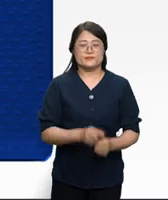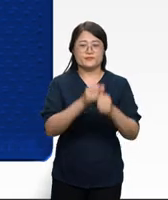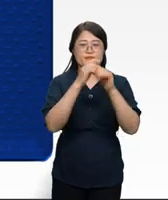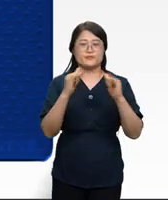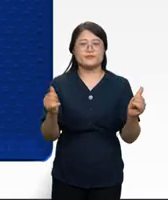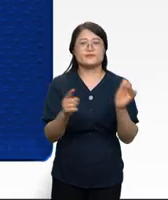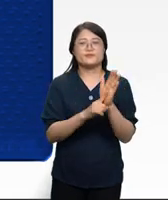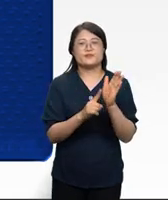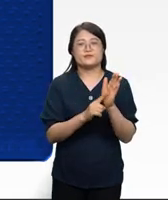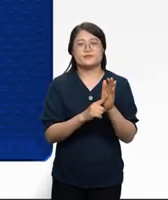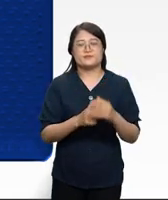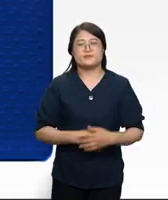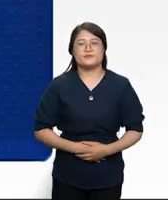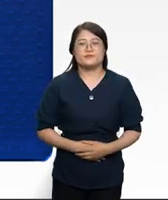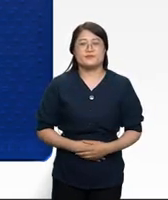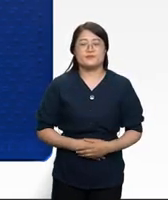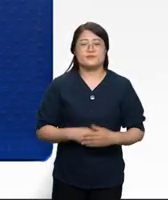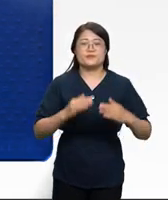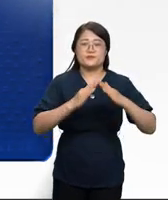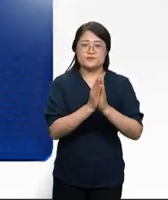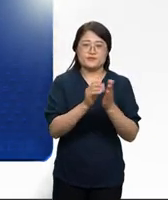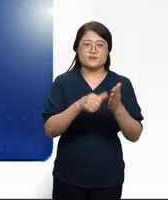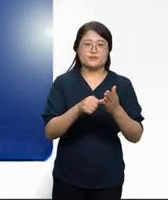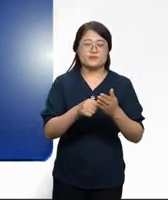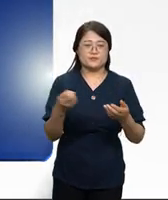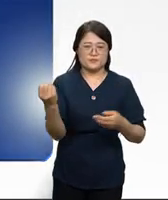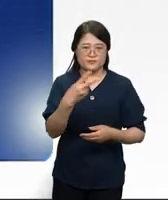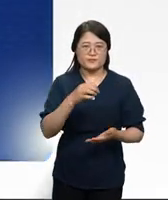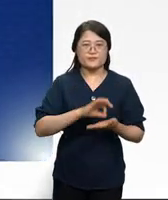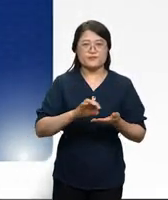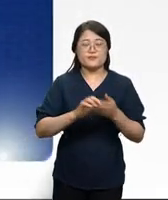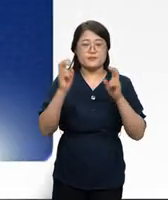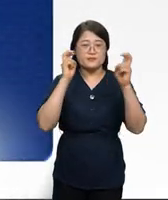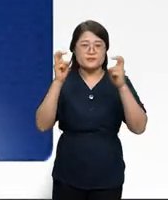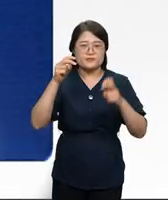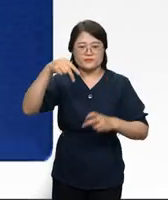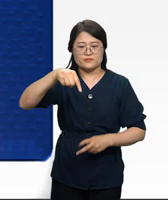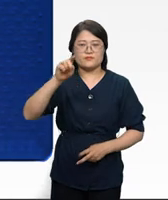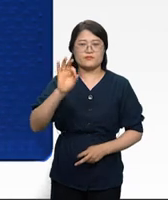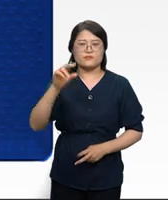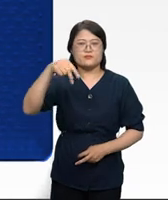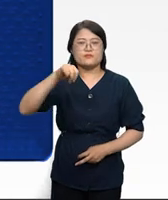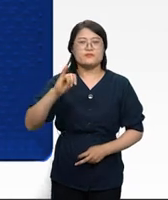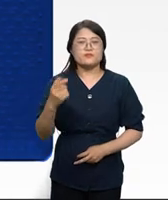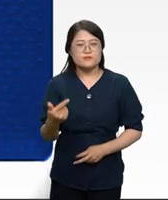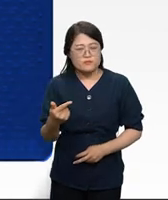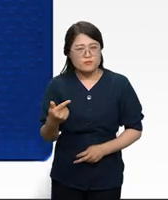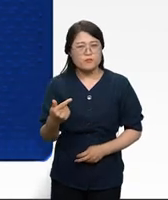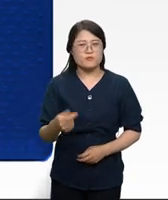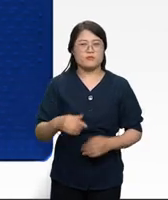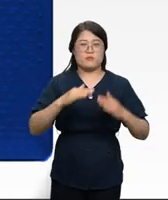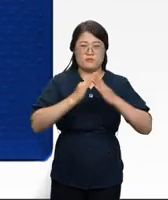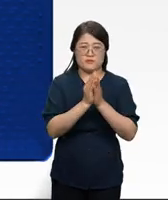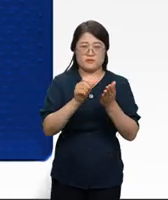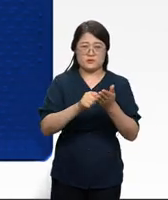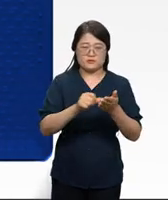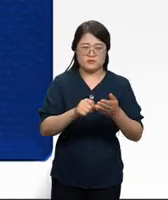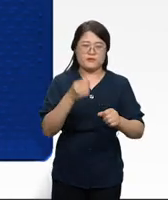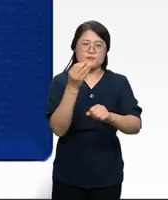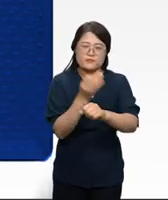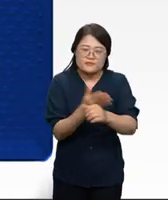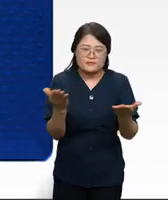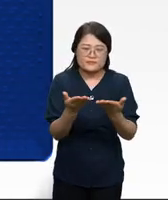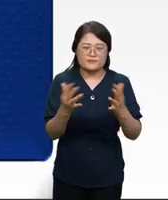다음은 구인구직 소식입니다. 폐기물 재활용 중간처리 기업인 성신금속상사에서 폐기물 재활용